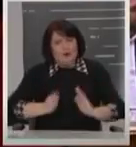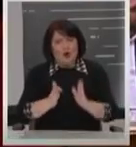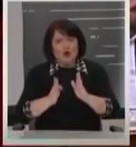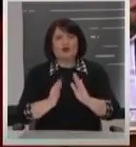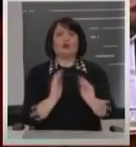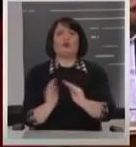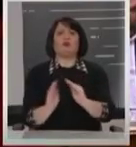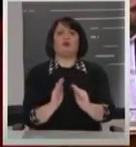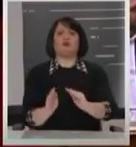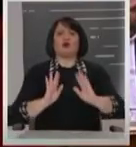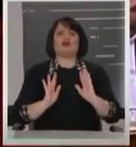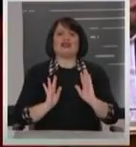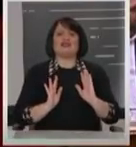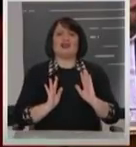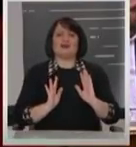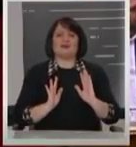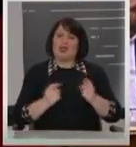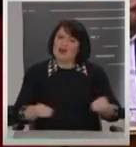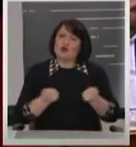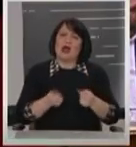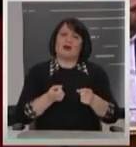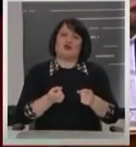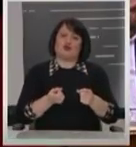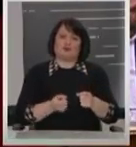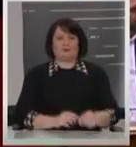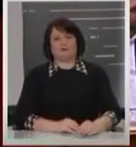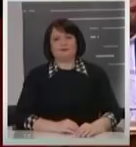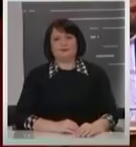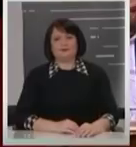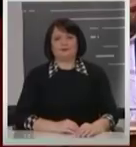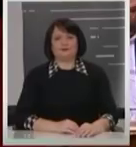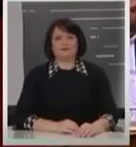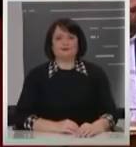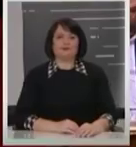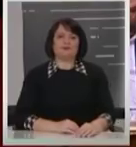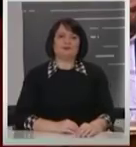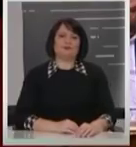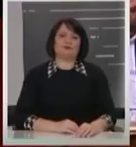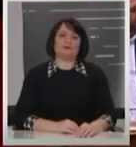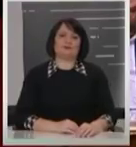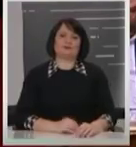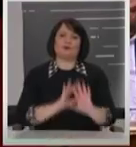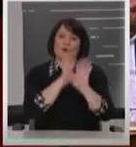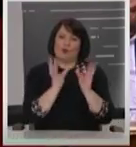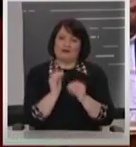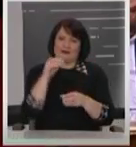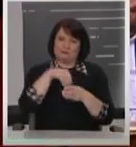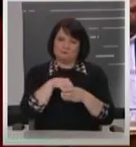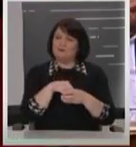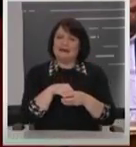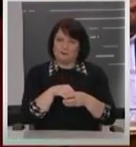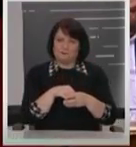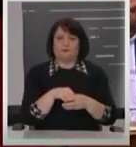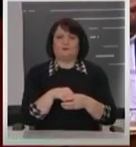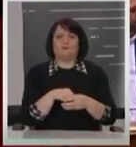σας και των τοκογλύφων των τραπεζών. Και μέσα σε όλα αυτά